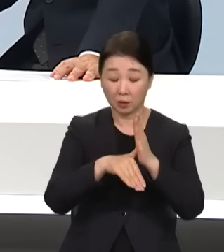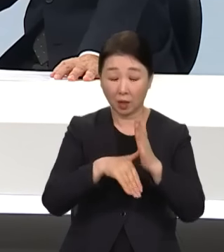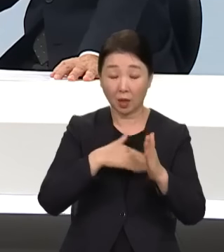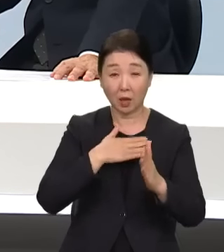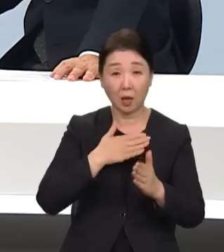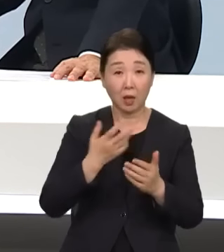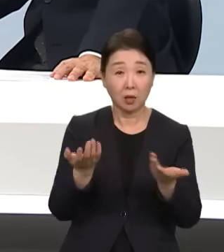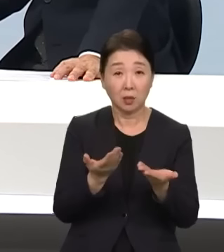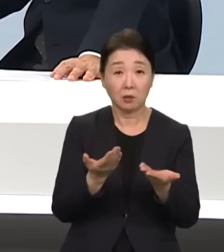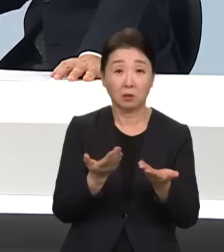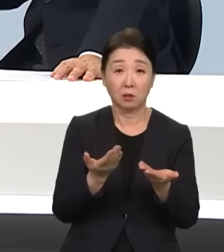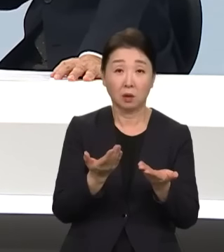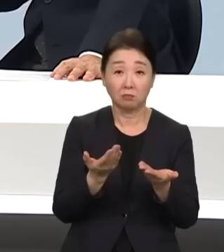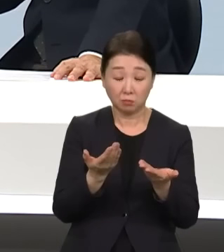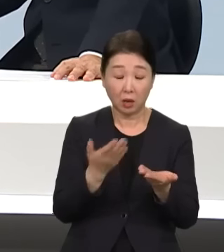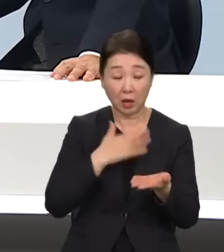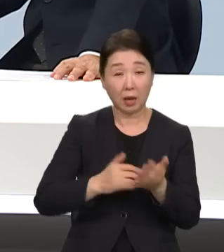가족